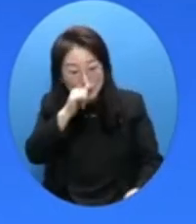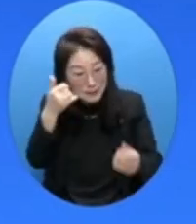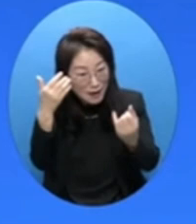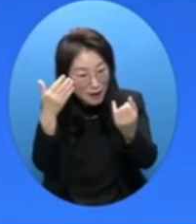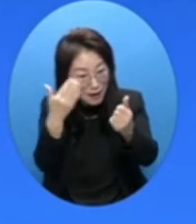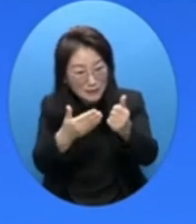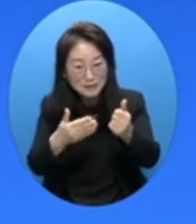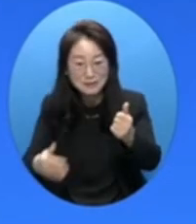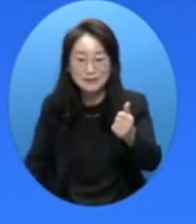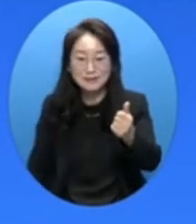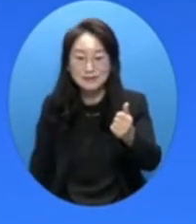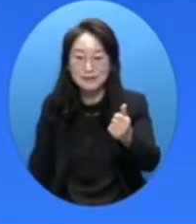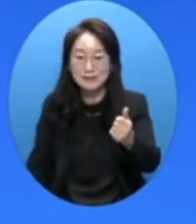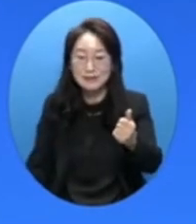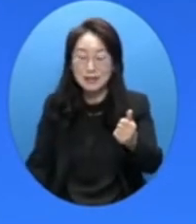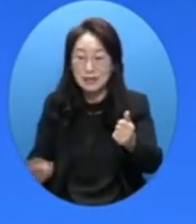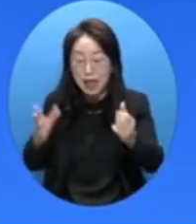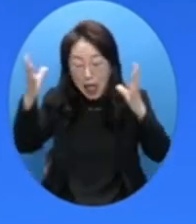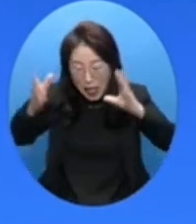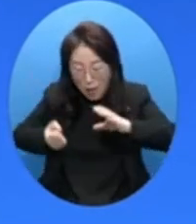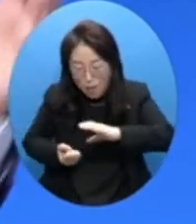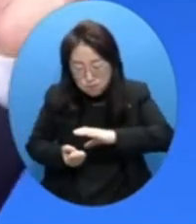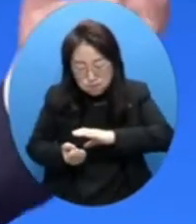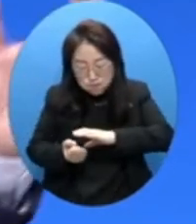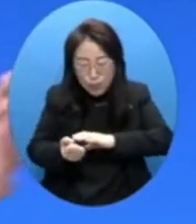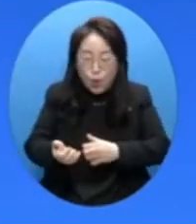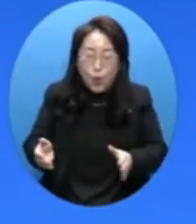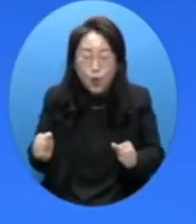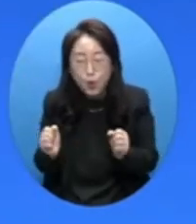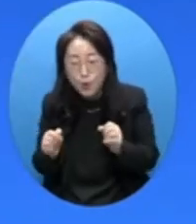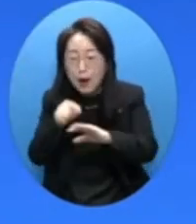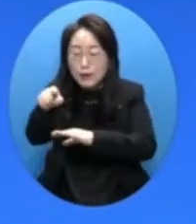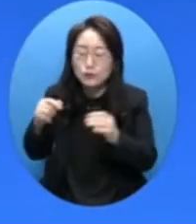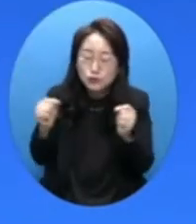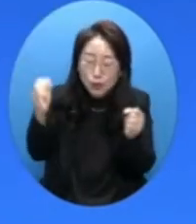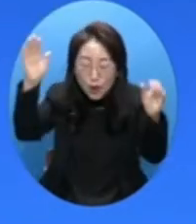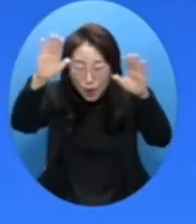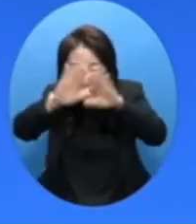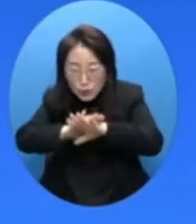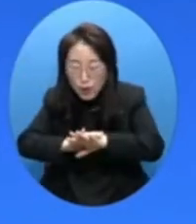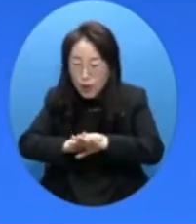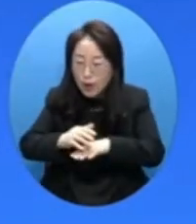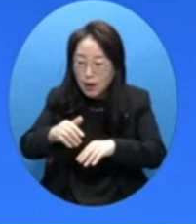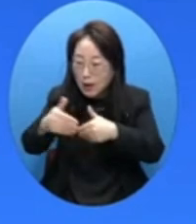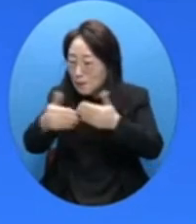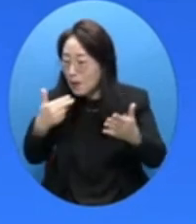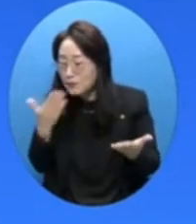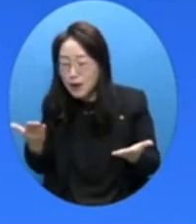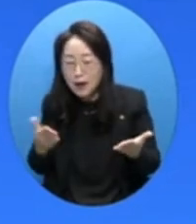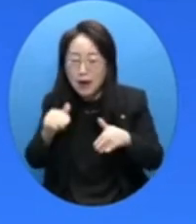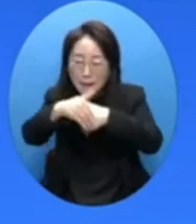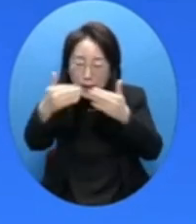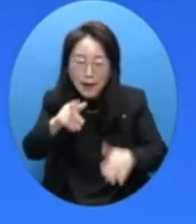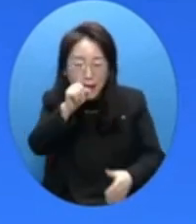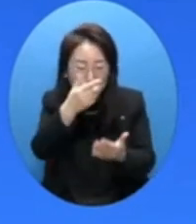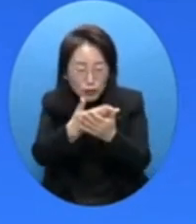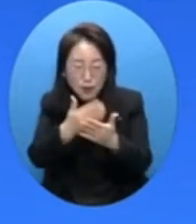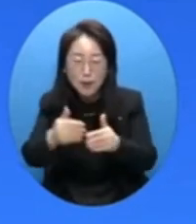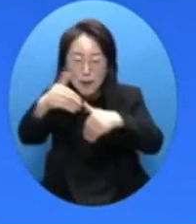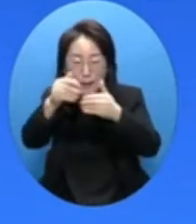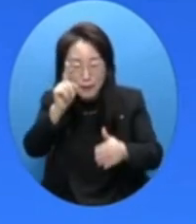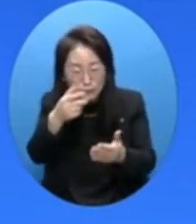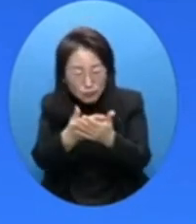물어봅니다 지금 나이가 곧 태어나려고 합니다 약간 춥고 어둡고 갈 데가 없는데 방안을 하나 주세요 방 하나